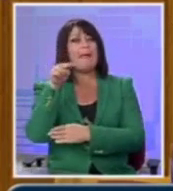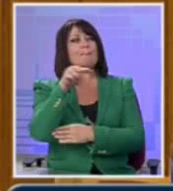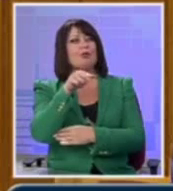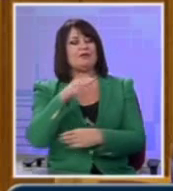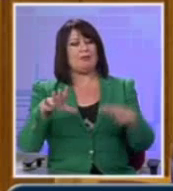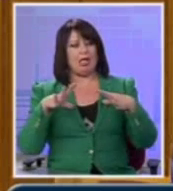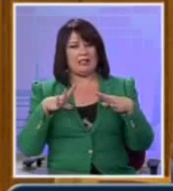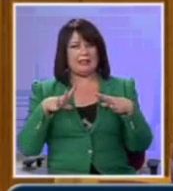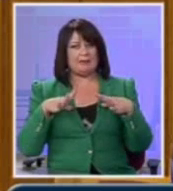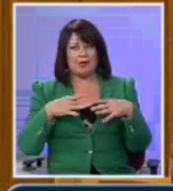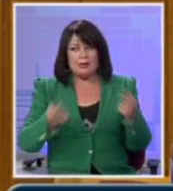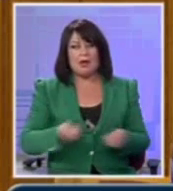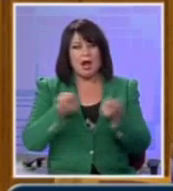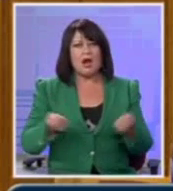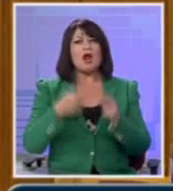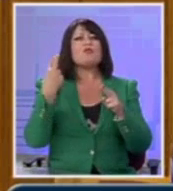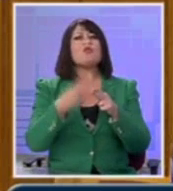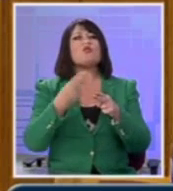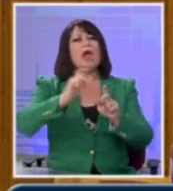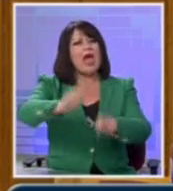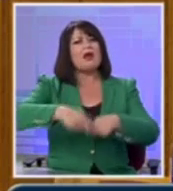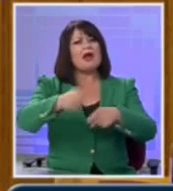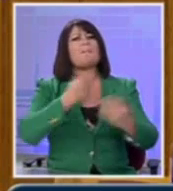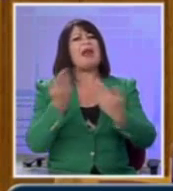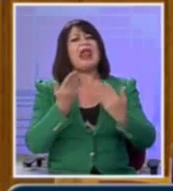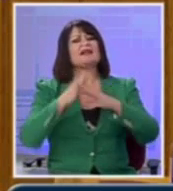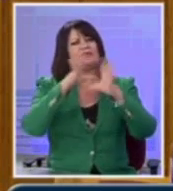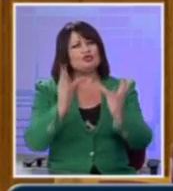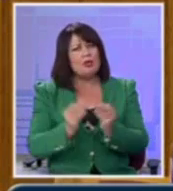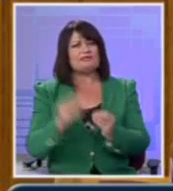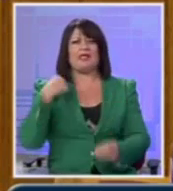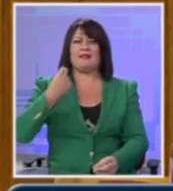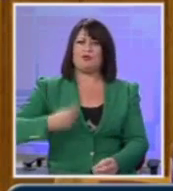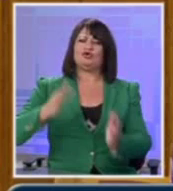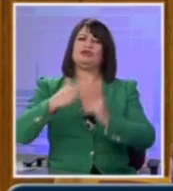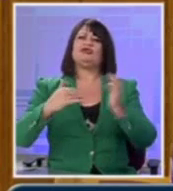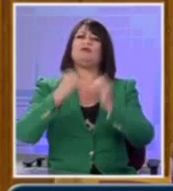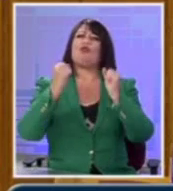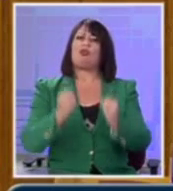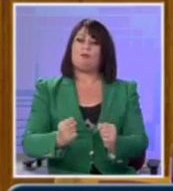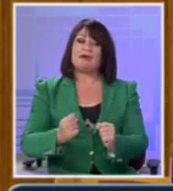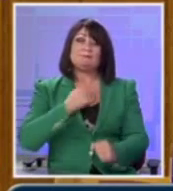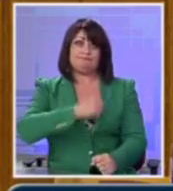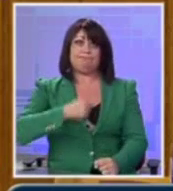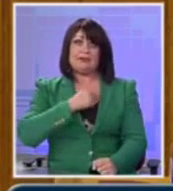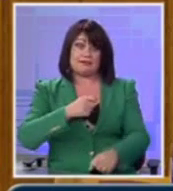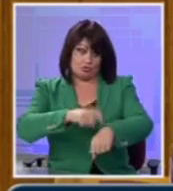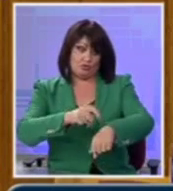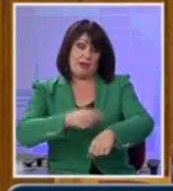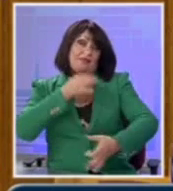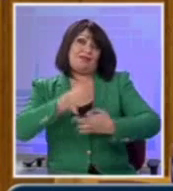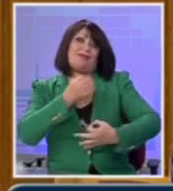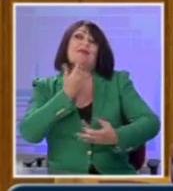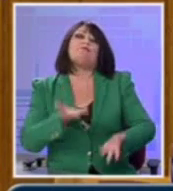έτοιμοι για την υλοποίηση ενός μεγάλου αριθμού έργων και μελετών δημόσιων υποδομών, που δυστυχώς δεν έχω τον χρόνο να